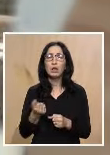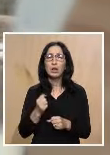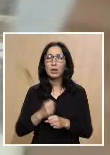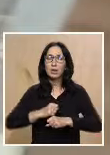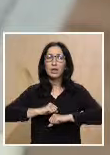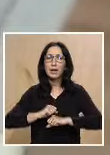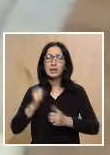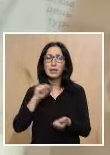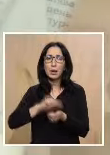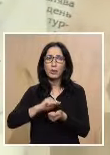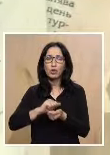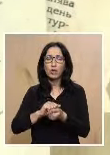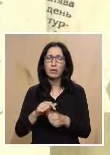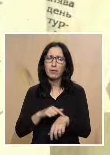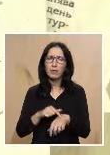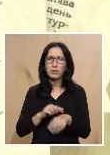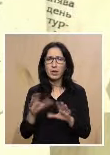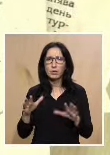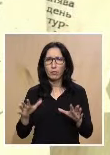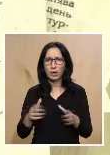в дирекция на печата за известно време.